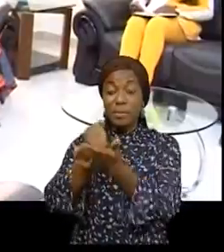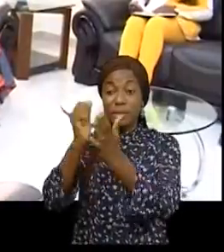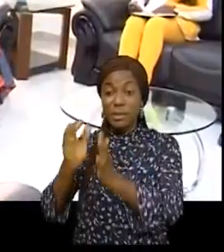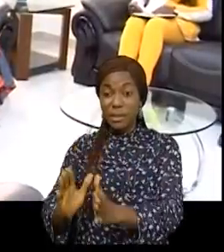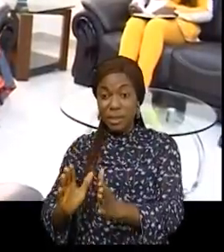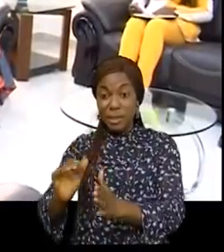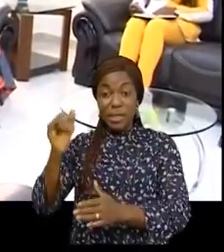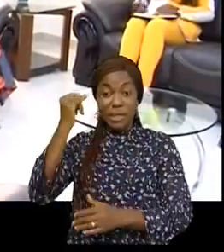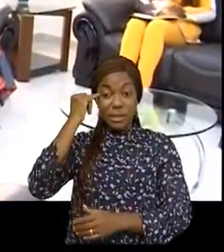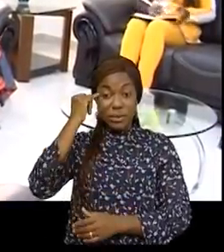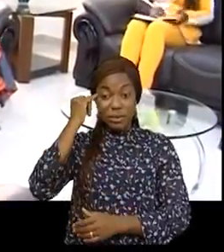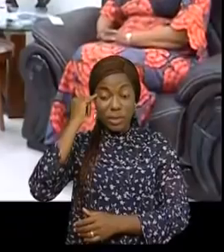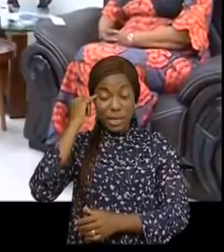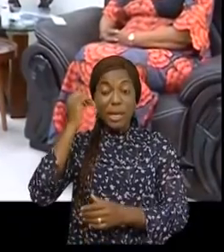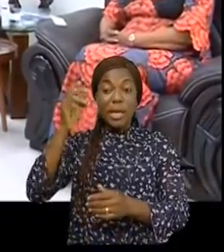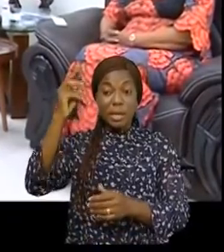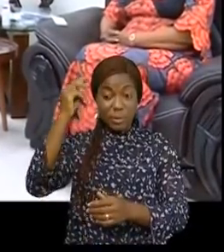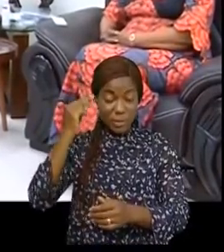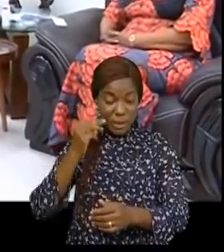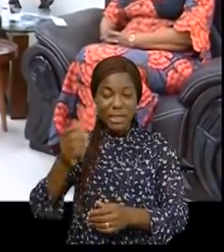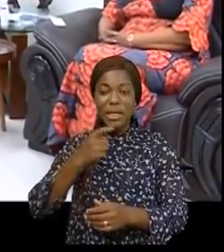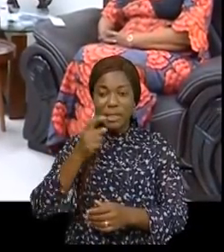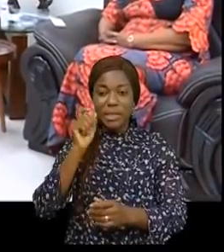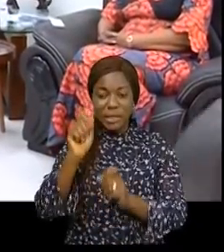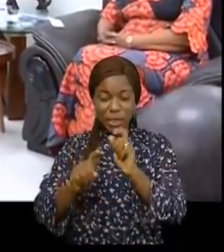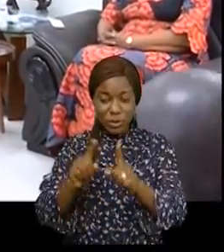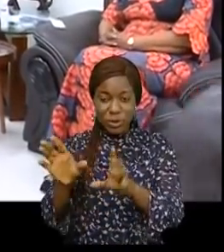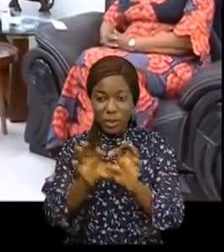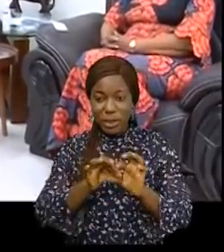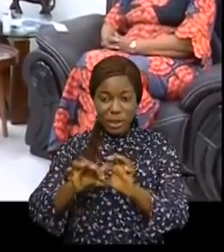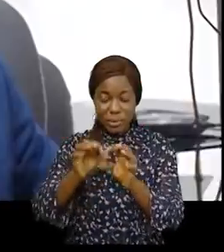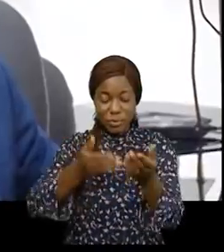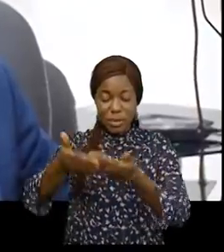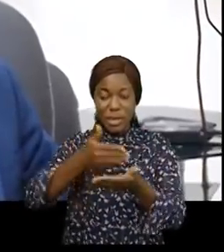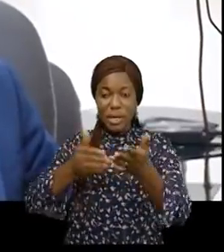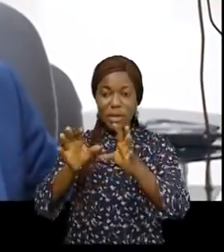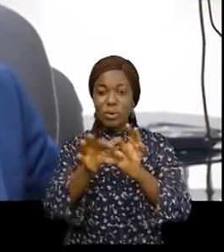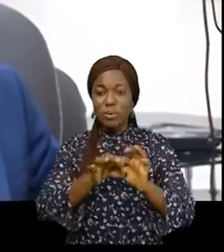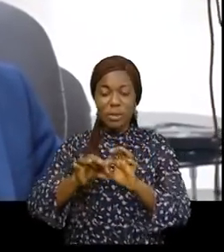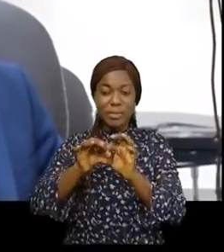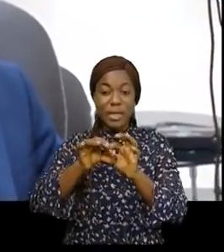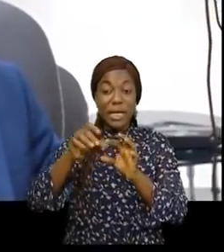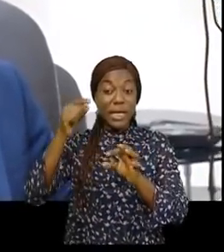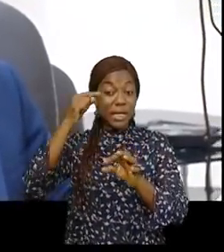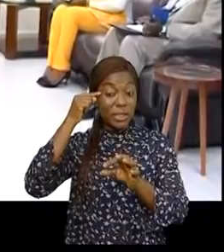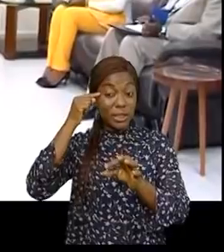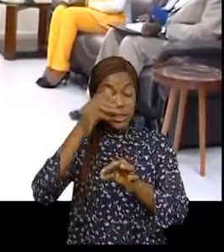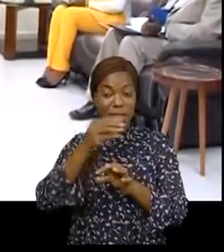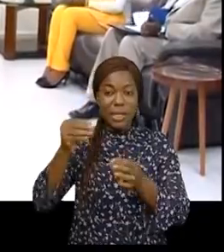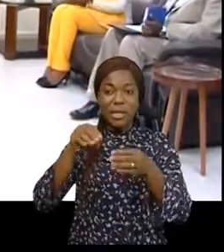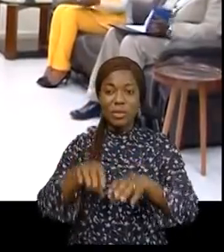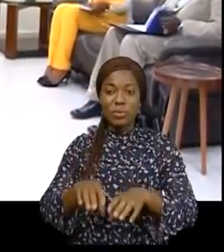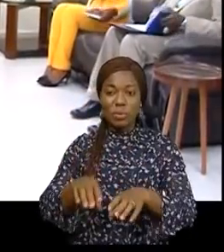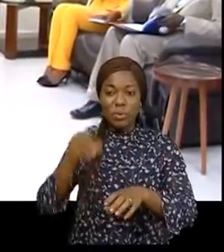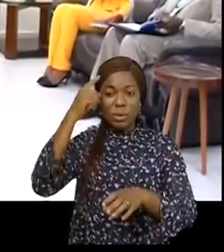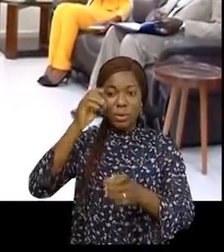le VPMF Bazaïba a évoqué les questions liées à la relance de la coopération sino-congolaise dans les domaines de